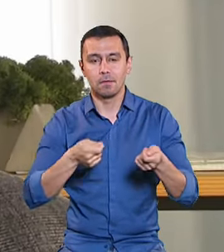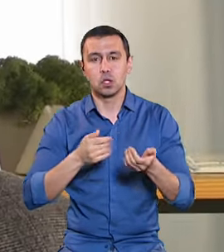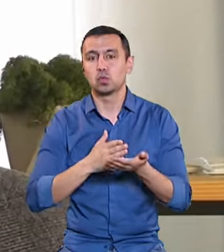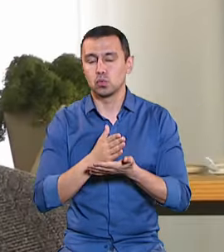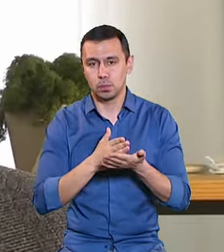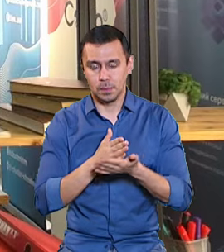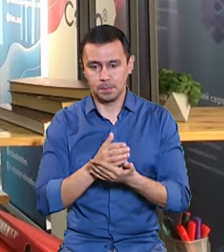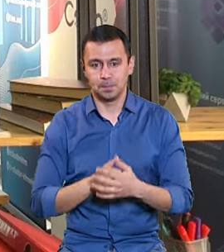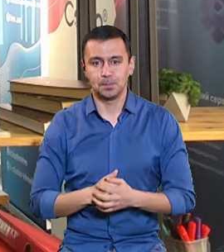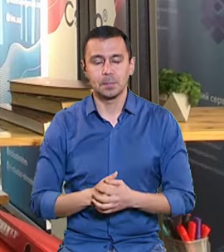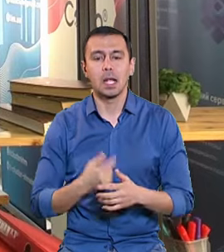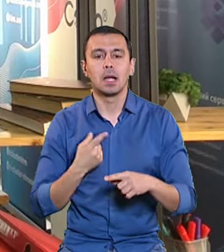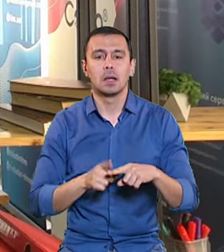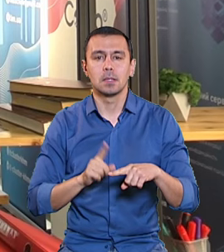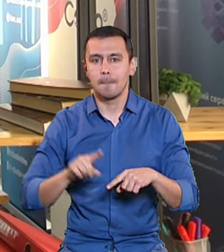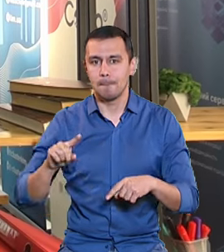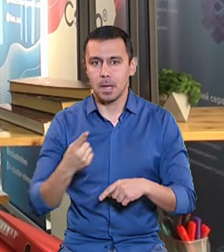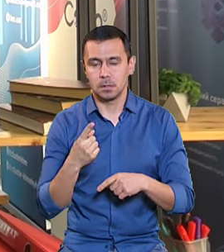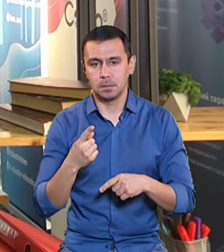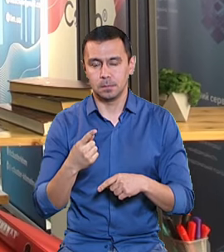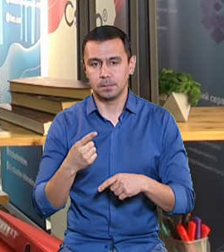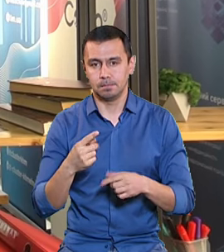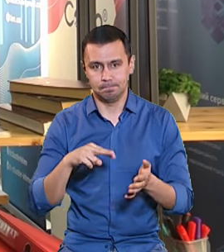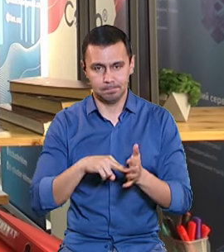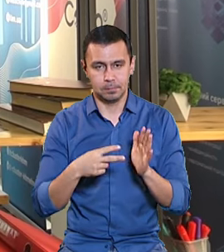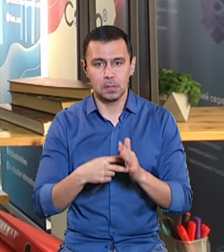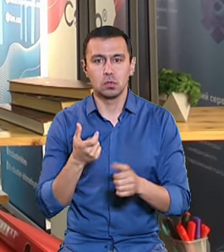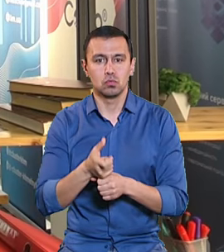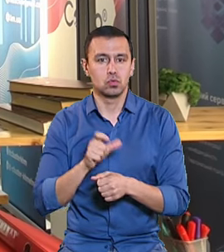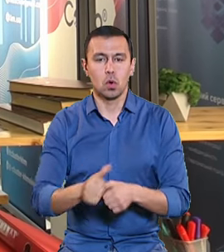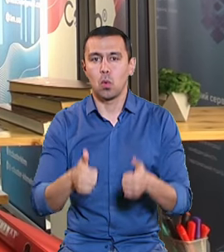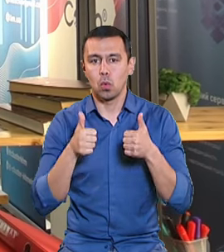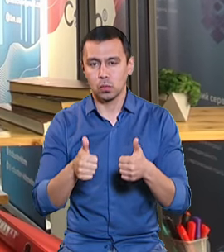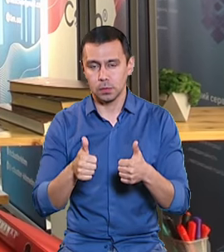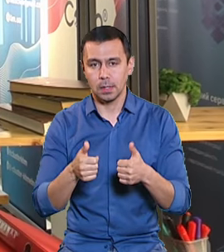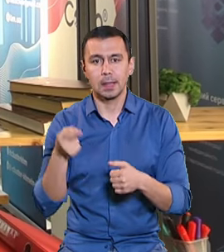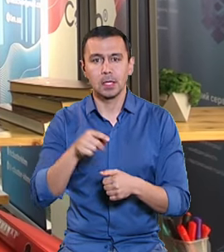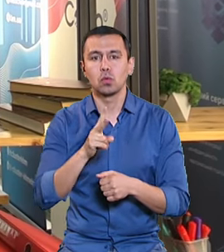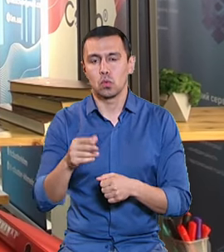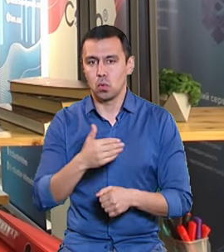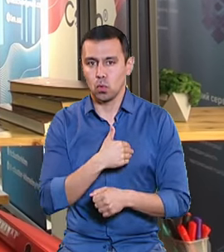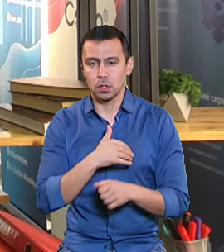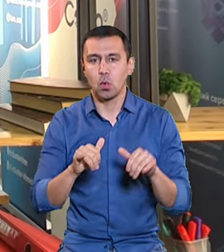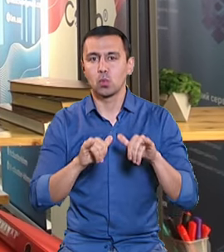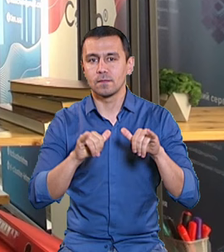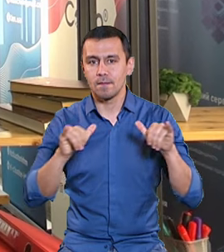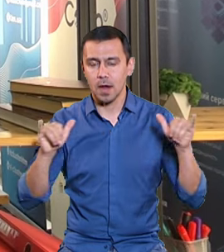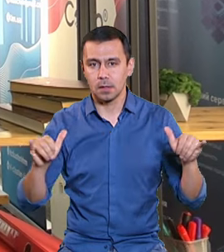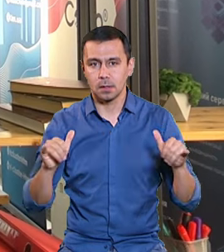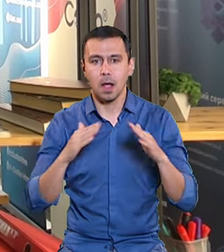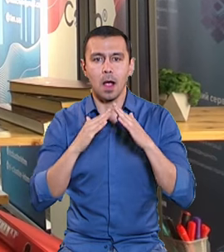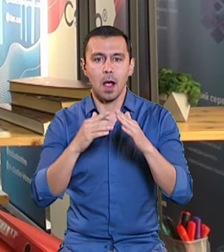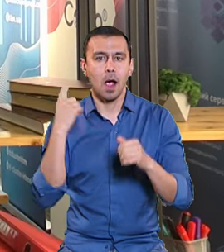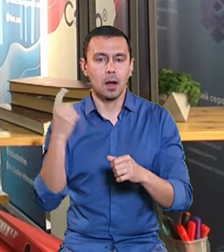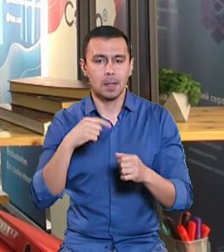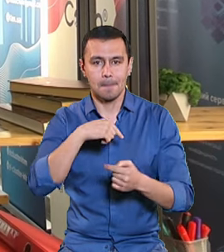Олександр Березюк. Це перший крок, дуже хороший такий перший крок тих, хто хоче розвивати аграрний